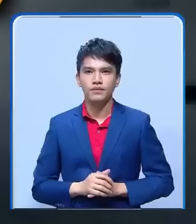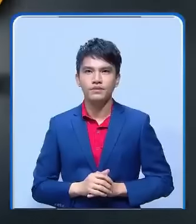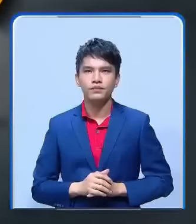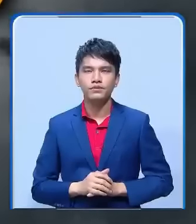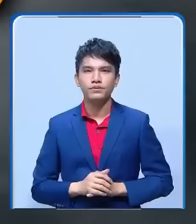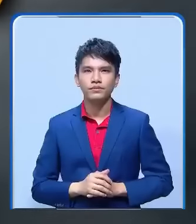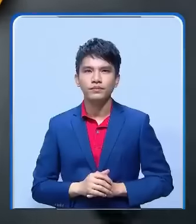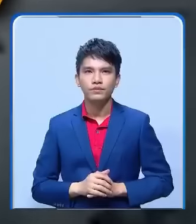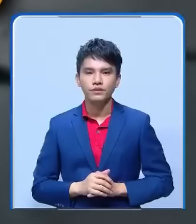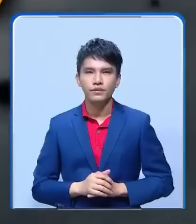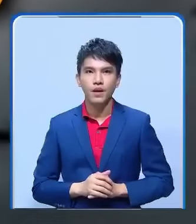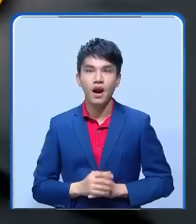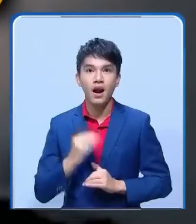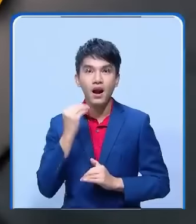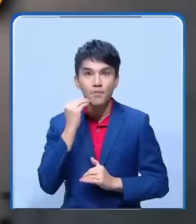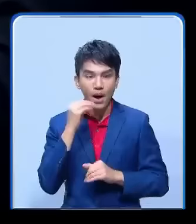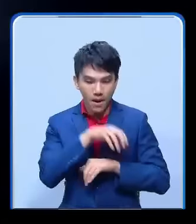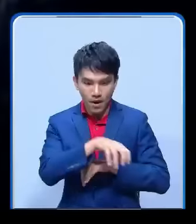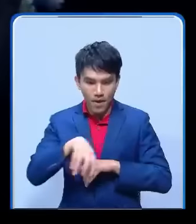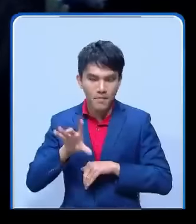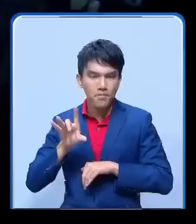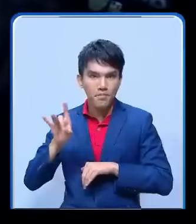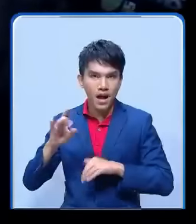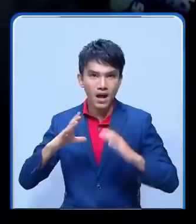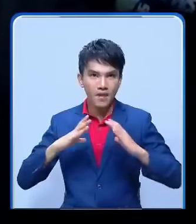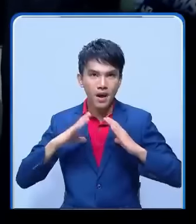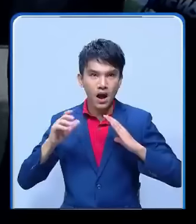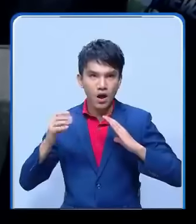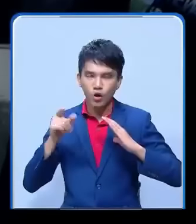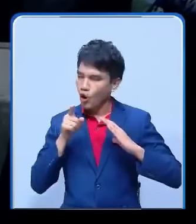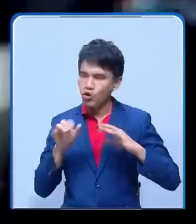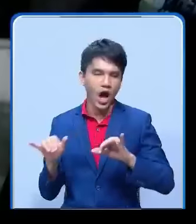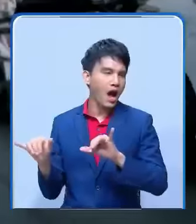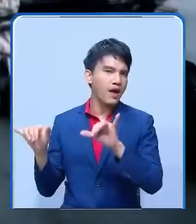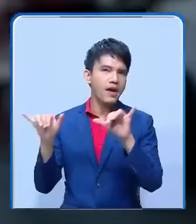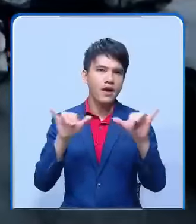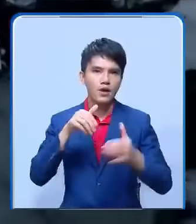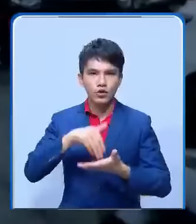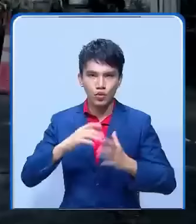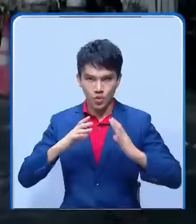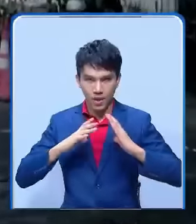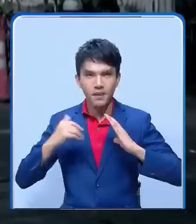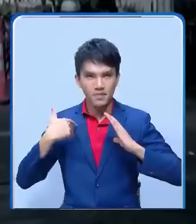่ก็เลยเจ้าของบ้านแปดหลังนี่ให้เขาอาศัยอยู่นั่นชั่วคราวไม่ผิดหรือว่าให้อพยพออก อพยพครับเราจัดตั้งศูนย์พักพิงให้แล้ว